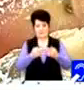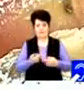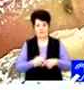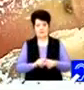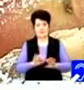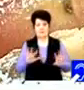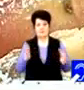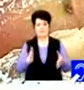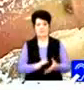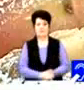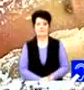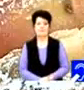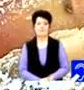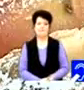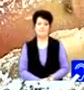caz